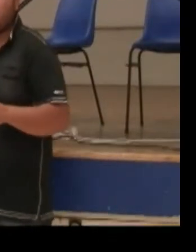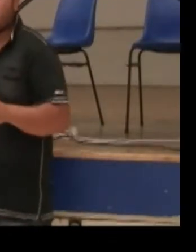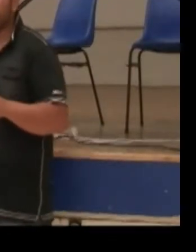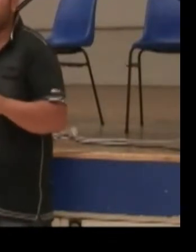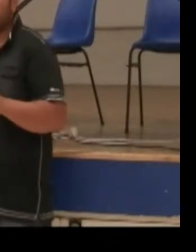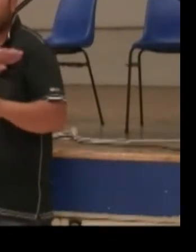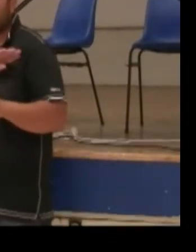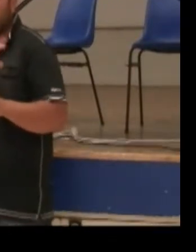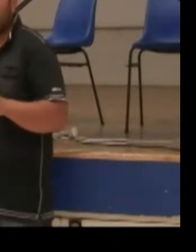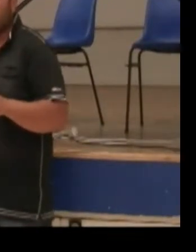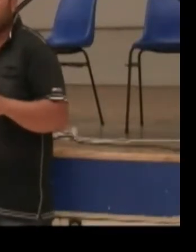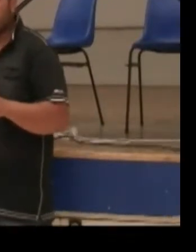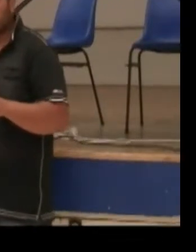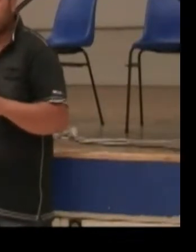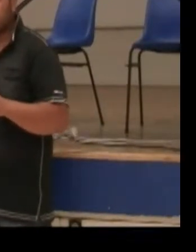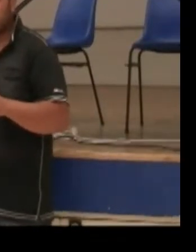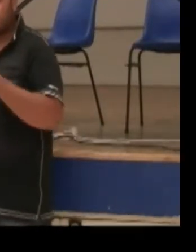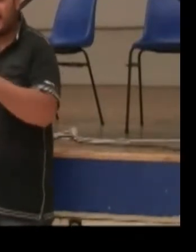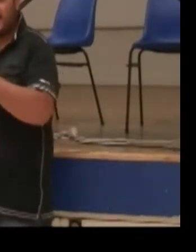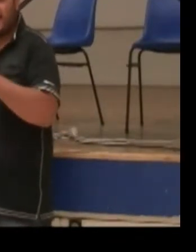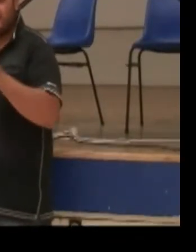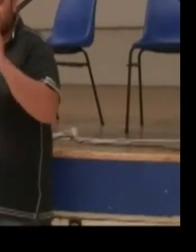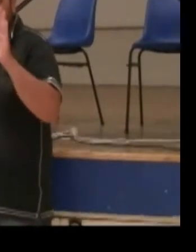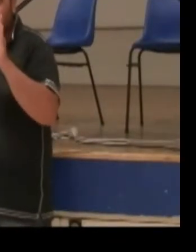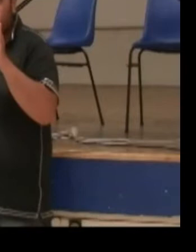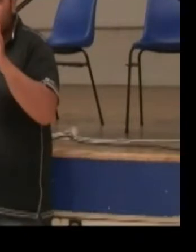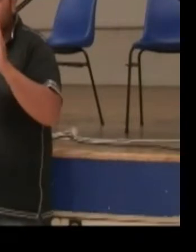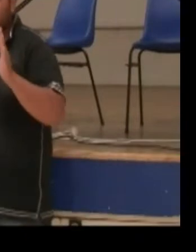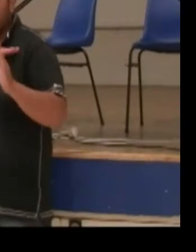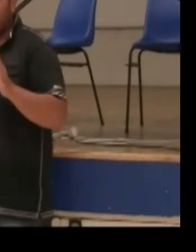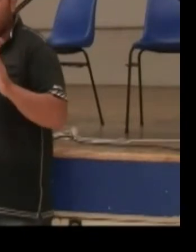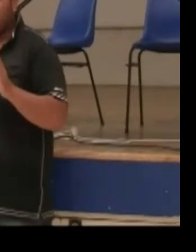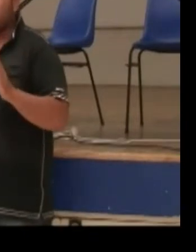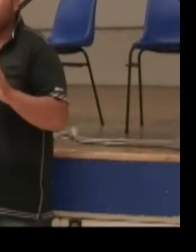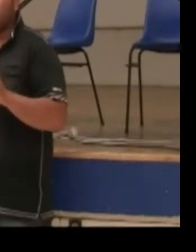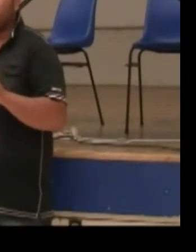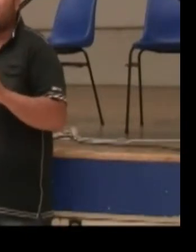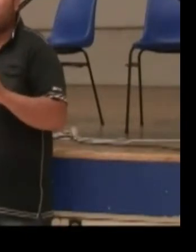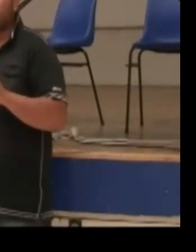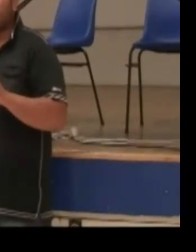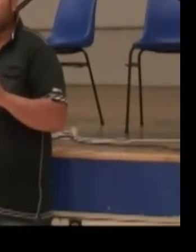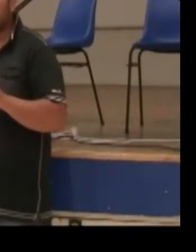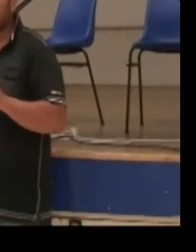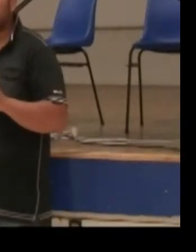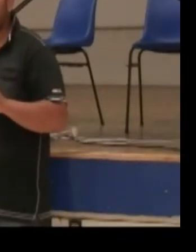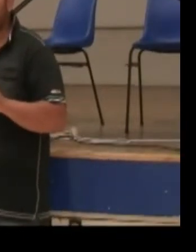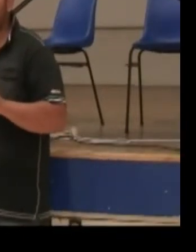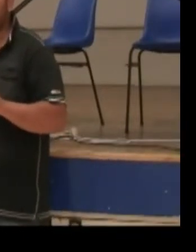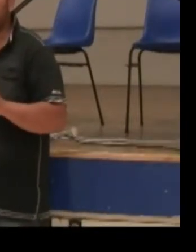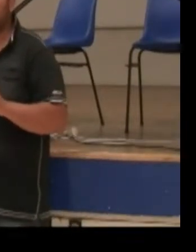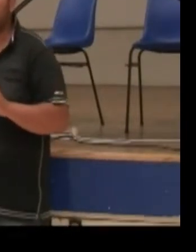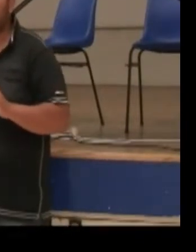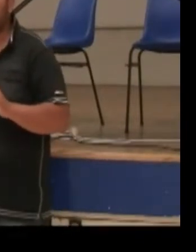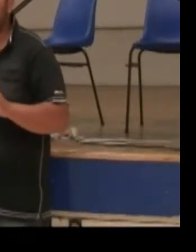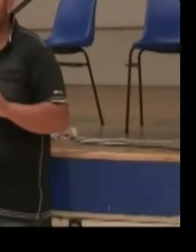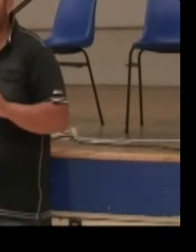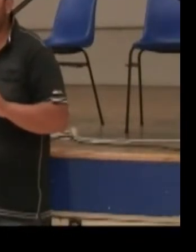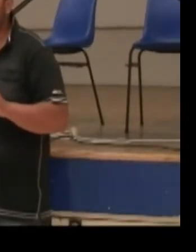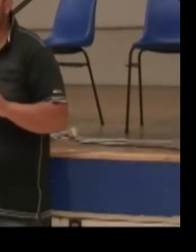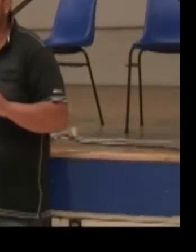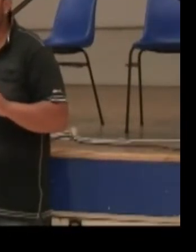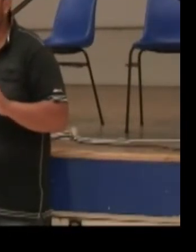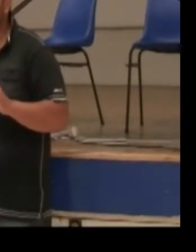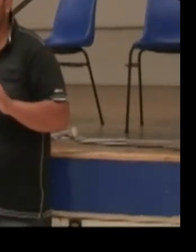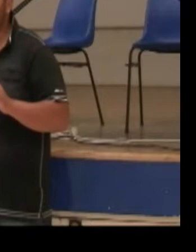habitaient à Médine et qui allaient voir le prophète Mohammed sallallahu alayhi wa sallam qui lui disait « Mohammed, ra'ina ». Ra'ina, c'est comme tu dis en arabe «